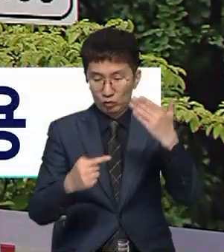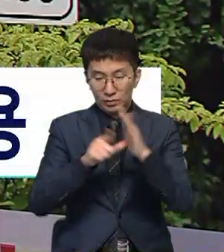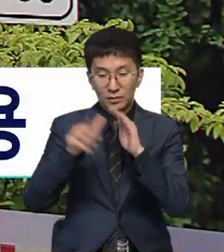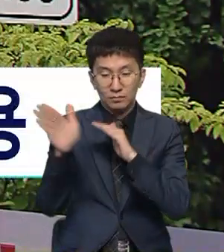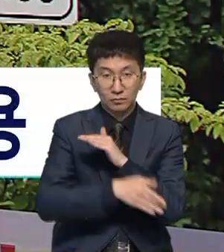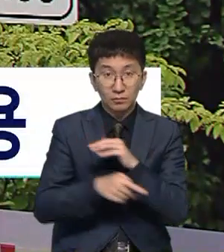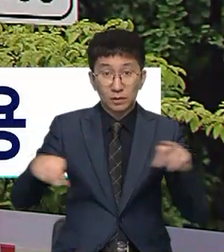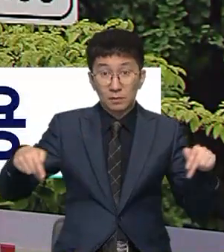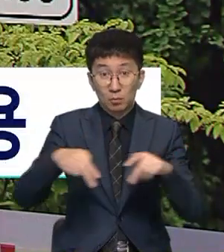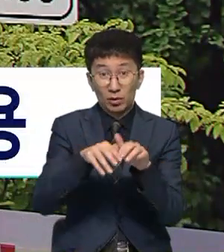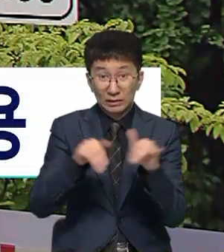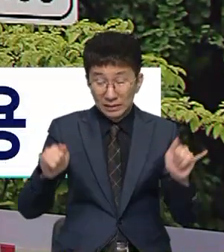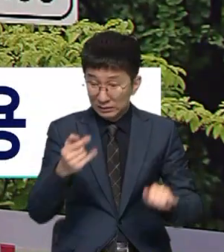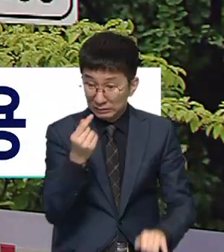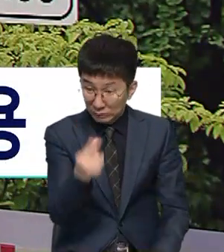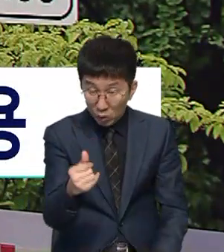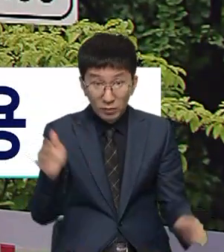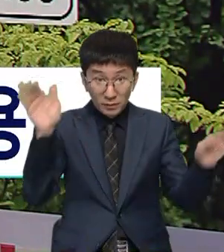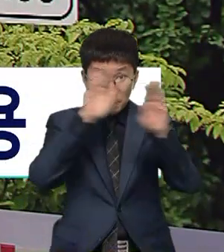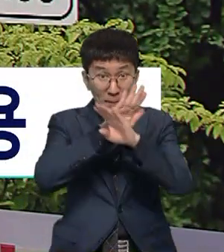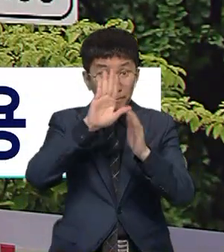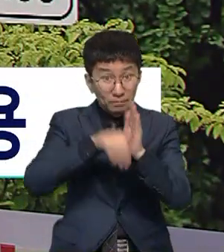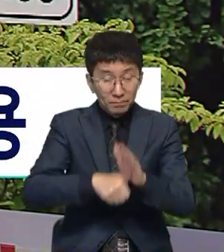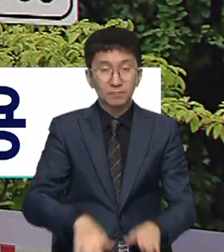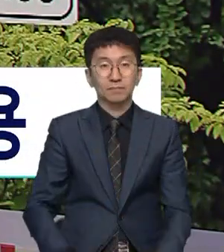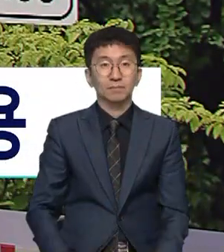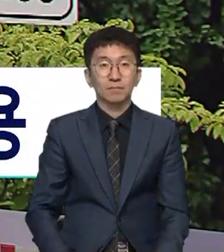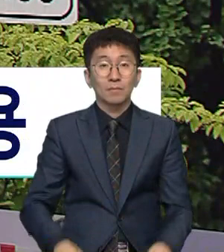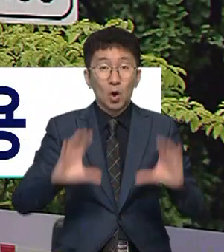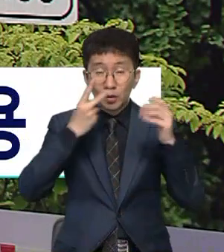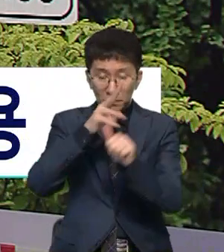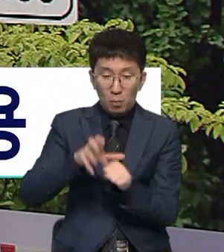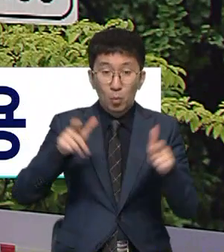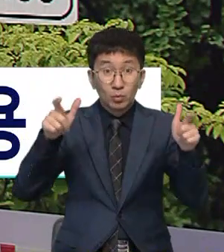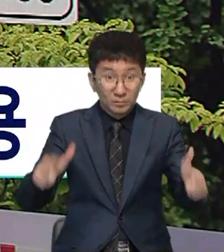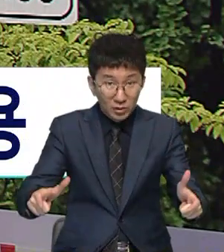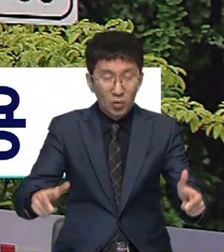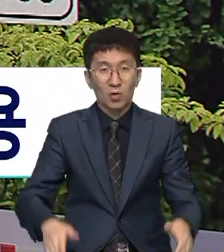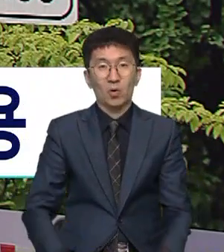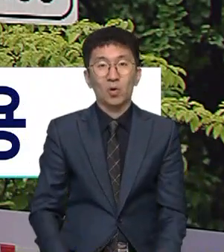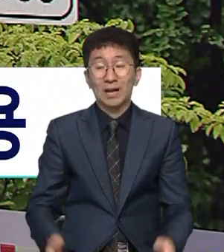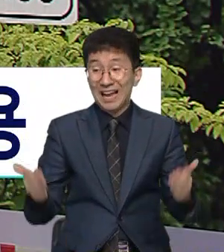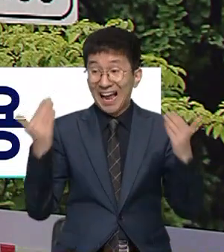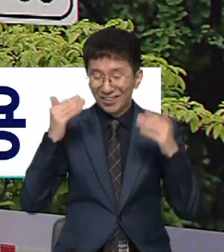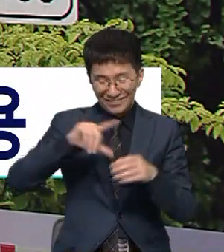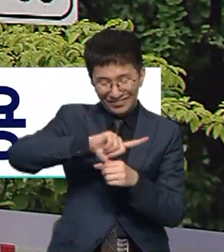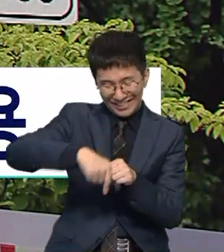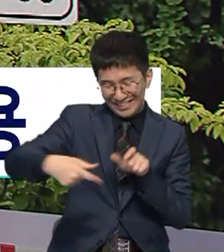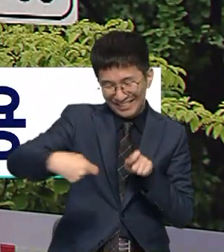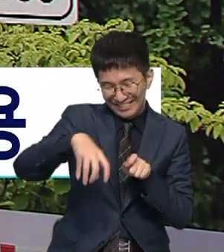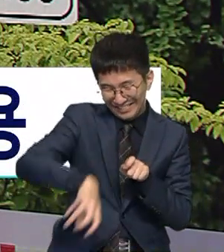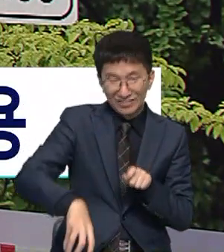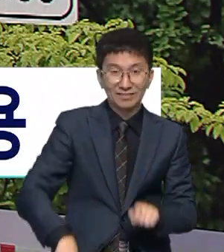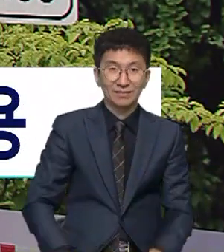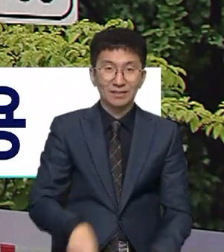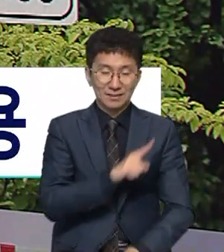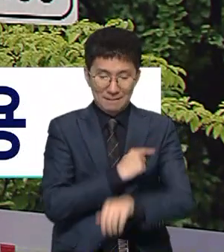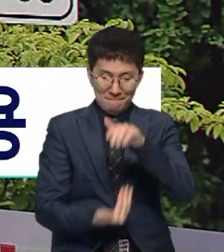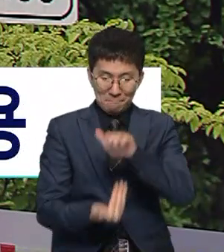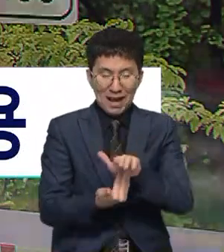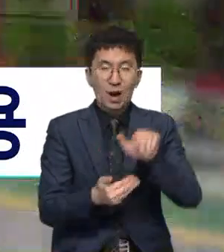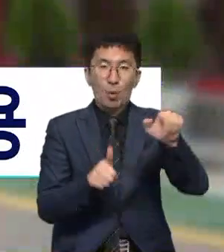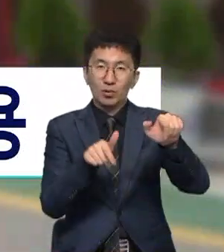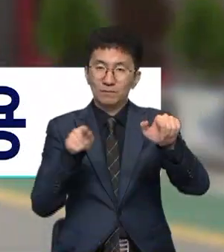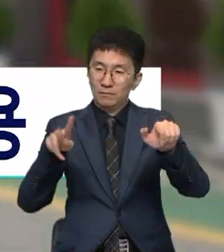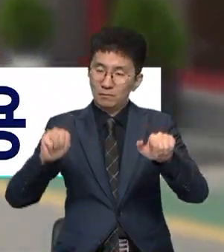다음 달 1일부터 보행자가 적은 밤 시간대에는 어린이 보호구역, 이른바 스쿨존에서도 최고 시속 50km까지 운전할